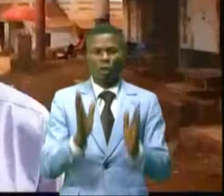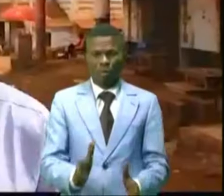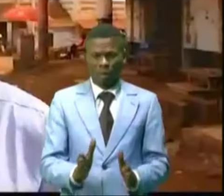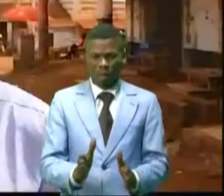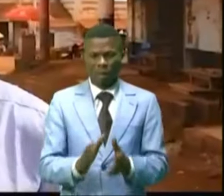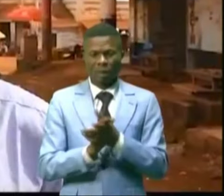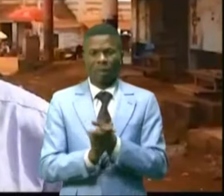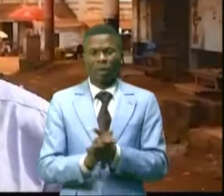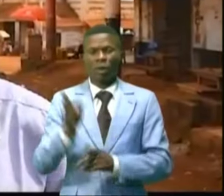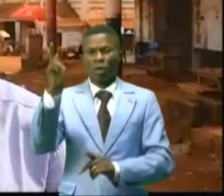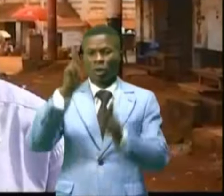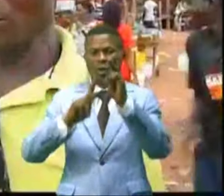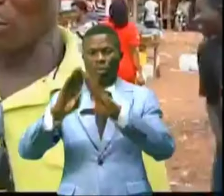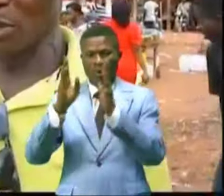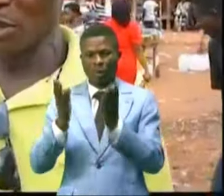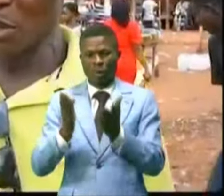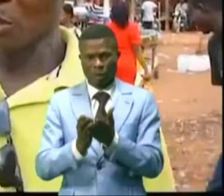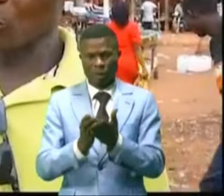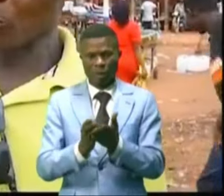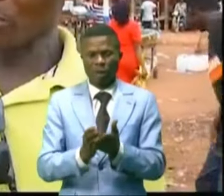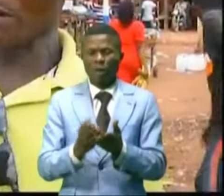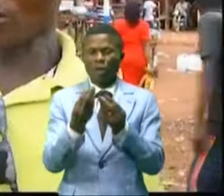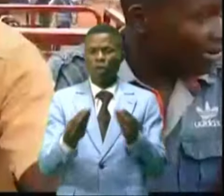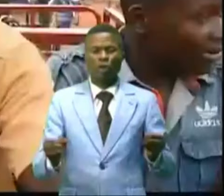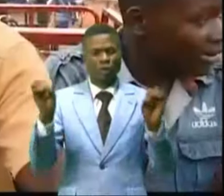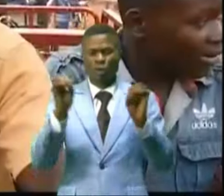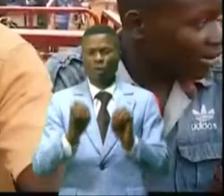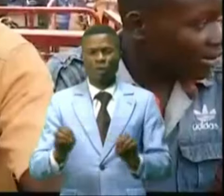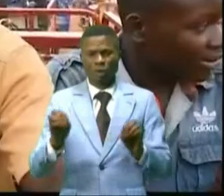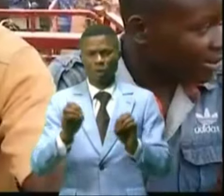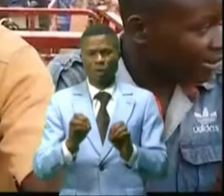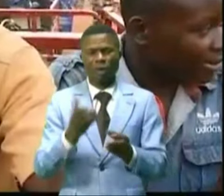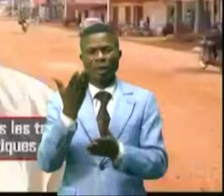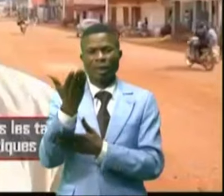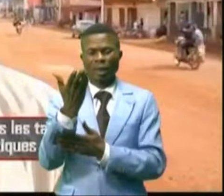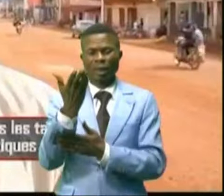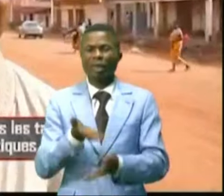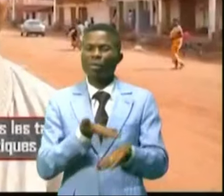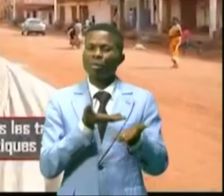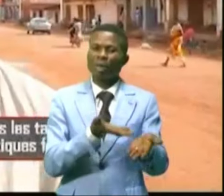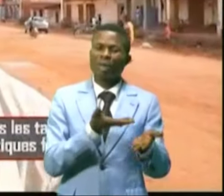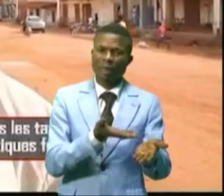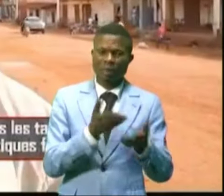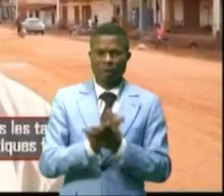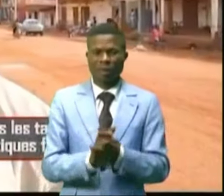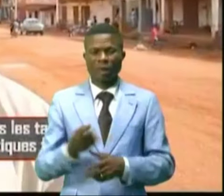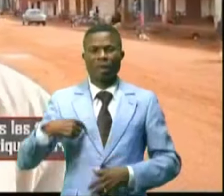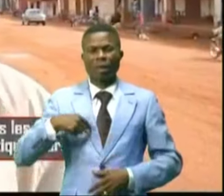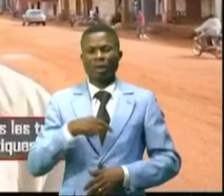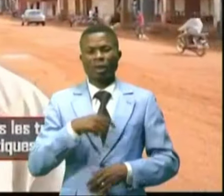FENAPEC, la population, ne sachant à quel sens se vouer, lance un cri d'alarme.